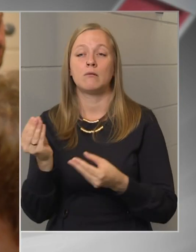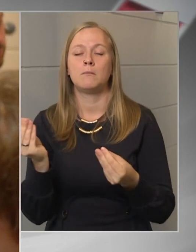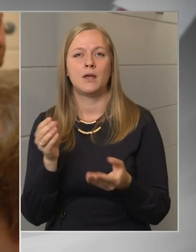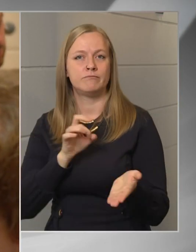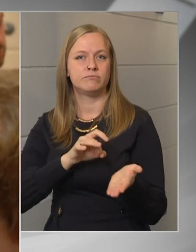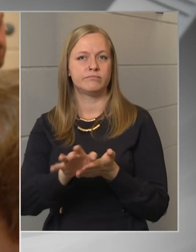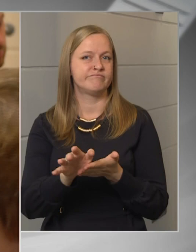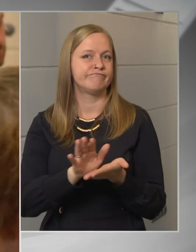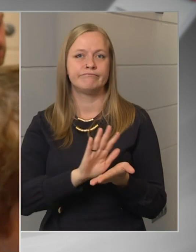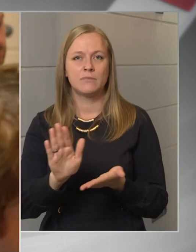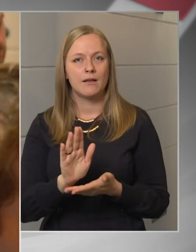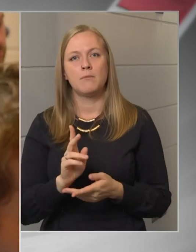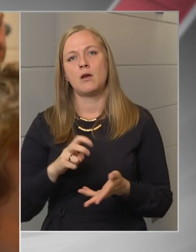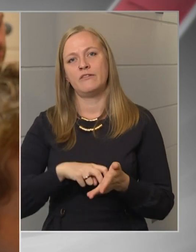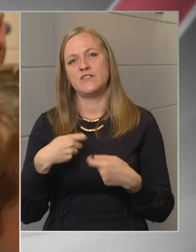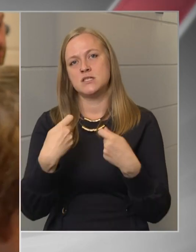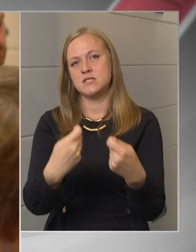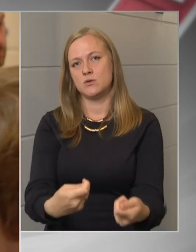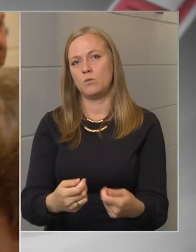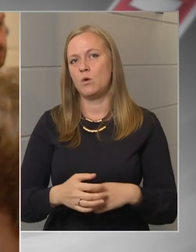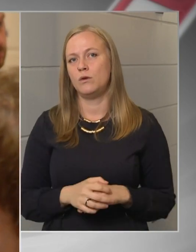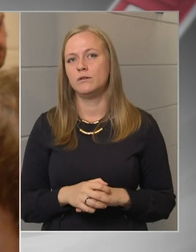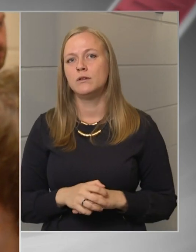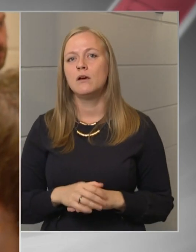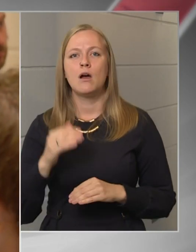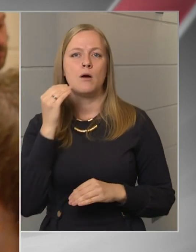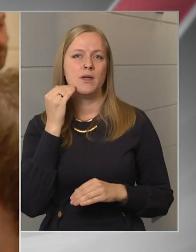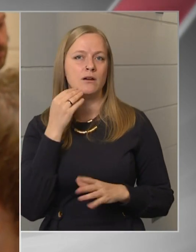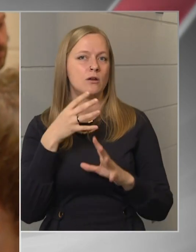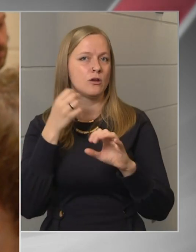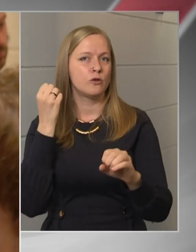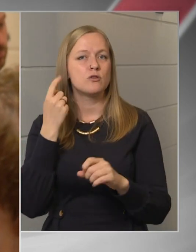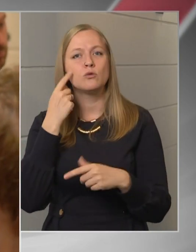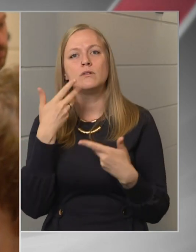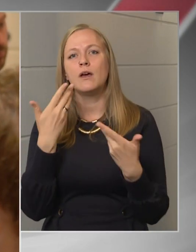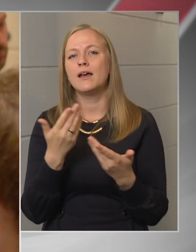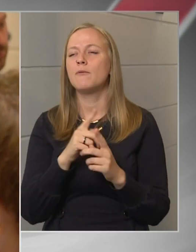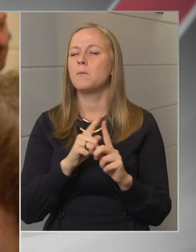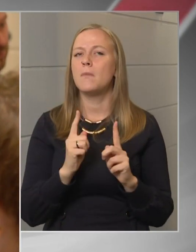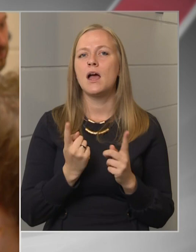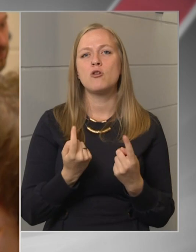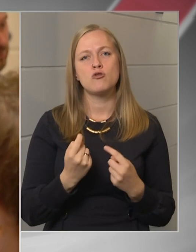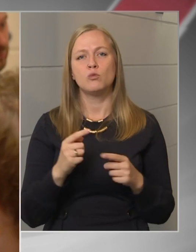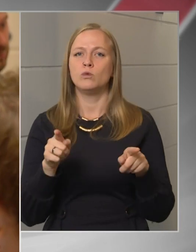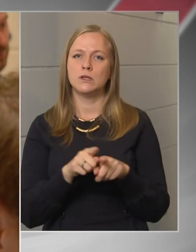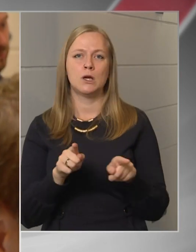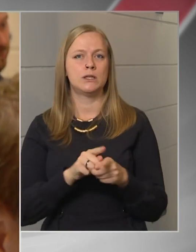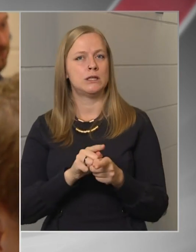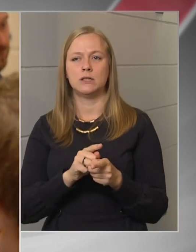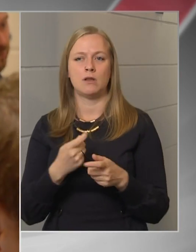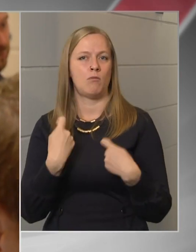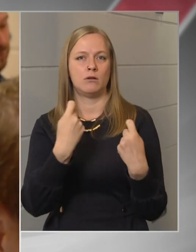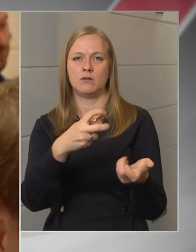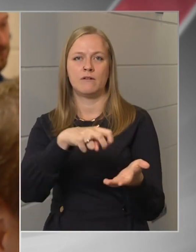tagadta meg az Egyesült Államok nagykövetsége a vízumot Szőlősi Györgytől? Tudnak-e arról, hogy bárki mástól esetleg megtagadnák még?